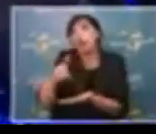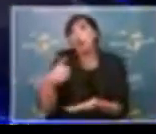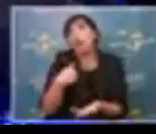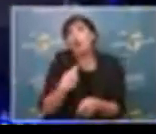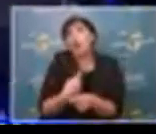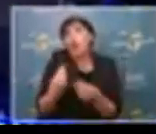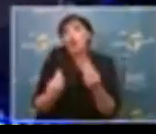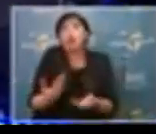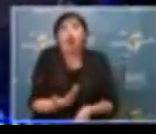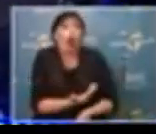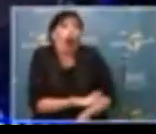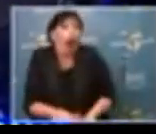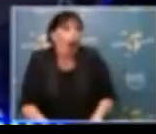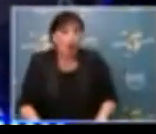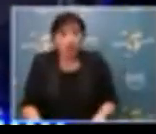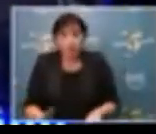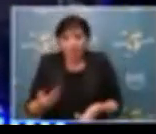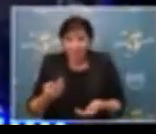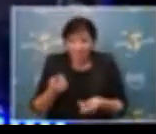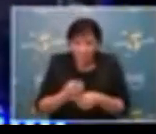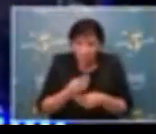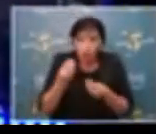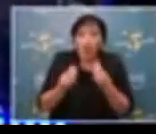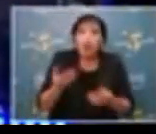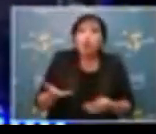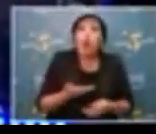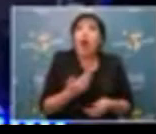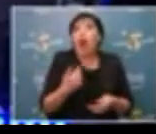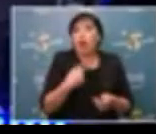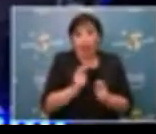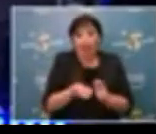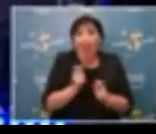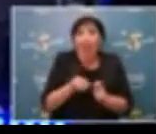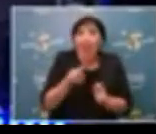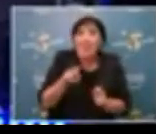giocare. Devo andare a giocare, gioco d'azzardo.